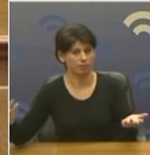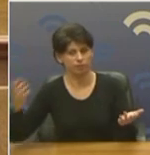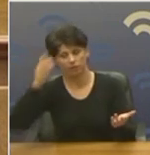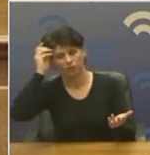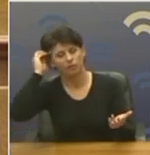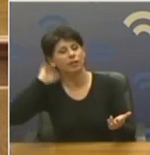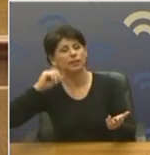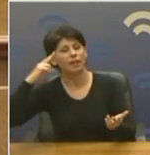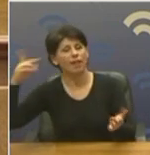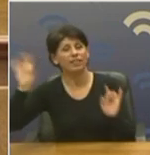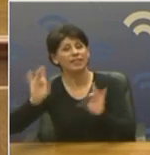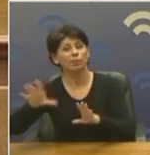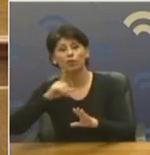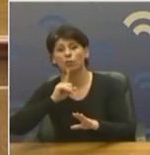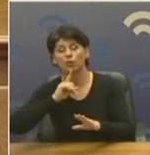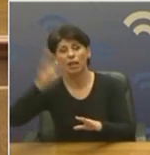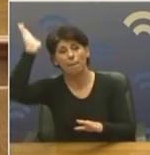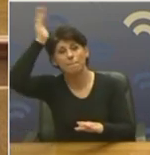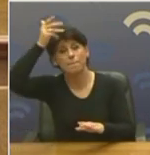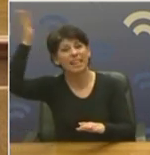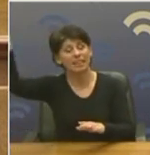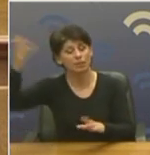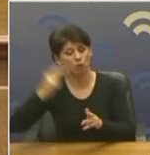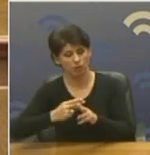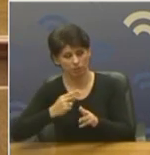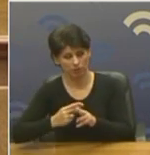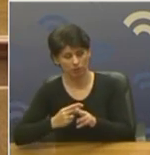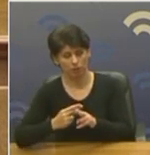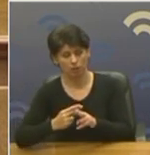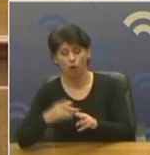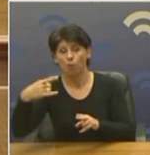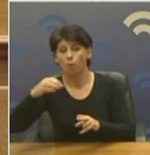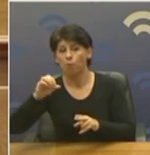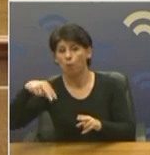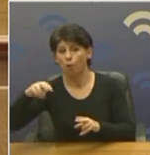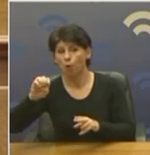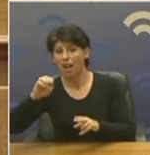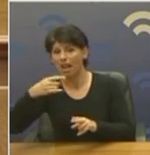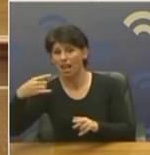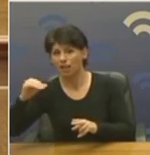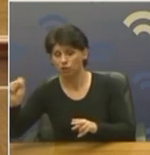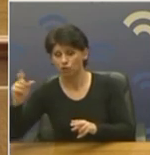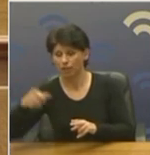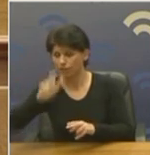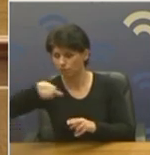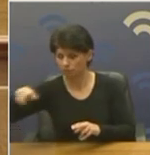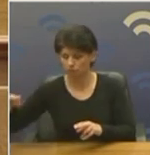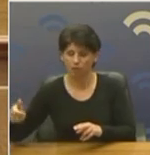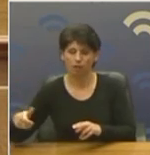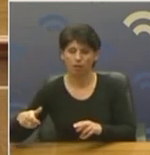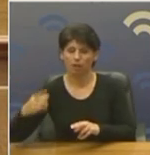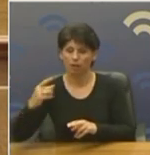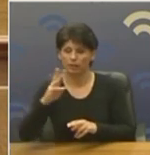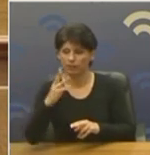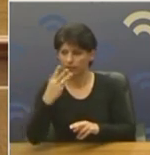τίποτα, όπως έλεγε ο Περικλής. Πολύ σημαντικό. Ο Κογκολέζος έχει κατά κεφαλή εισόδημα 446